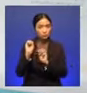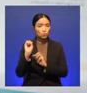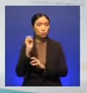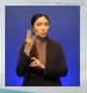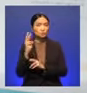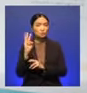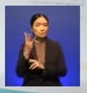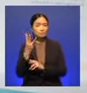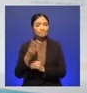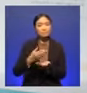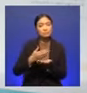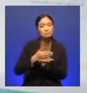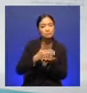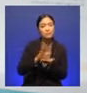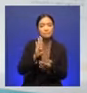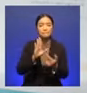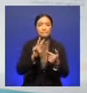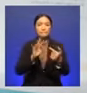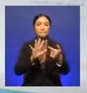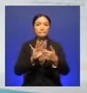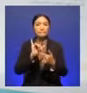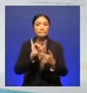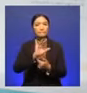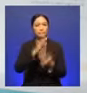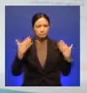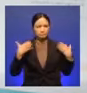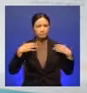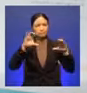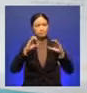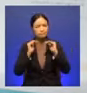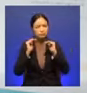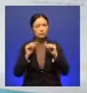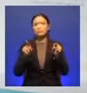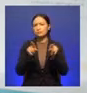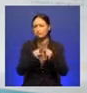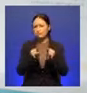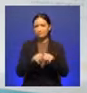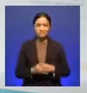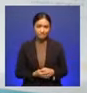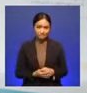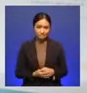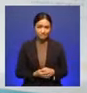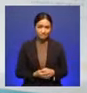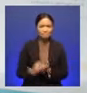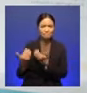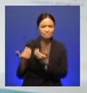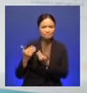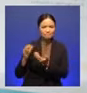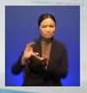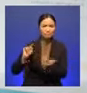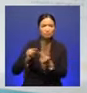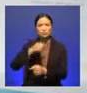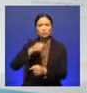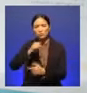สวัสดิการบำนาญของข้าราชการที่ได้รับเหมือนกันนะครับเราคงไม่ได้บอกว่าภาระงบประมาณนี้นะครับเป็นสิ่ง